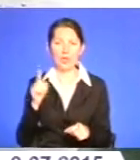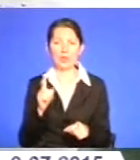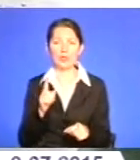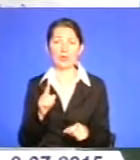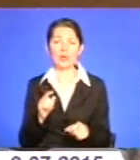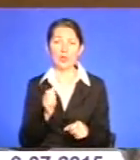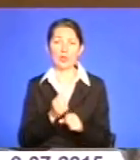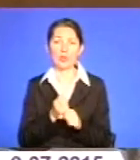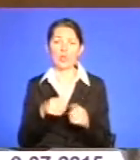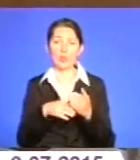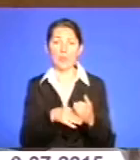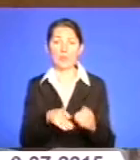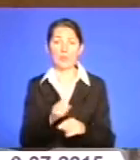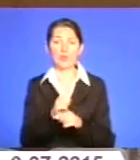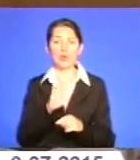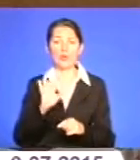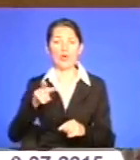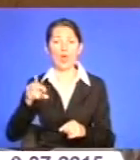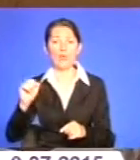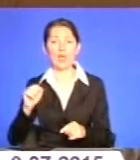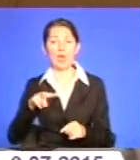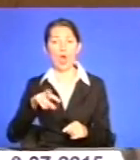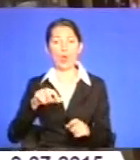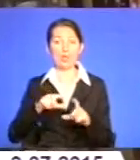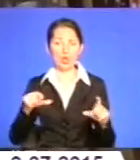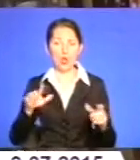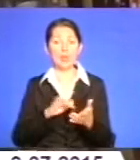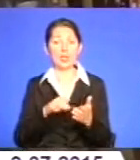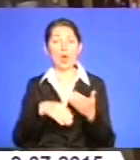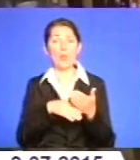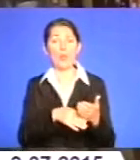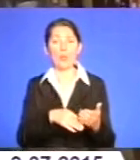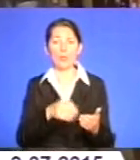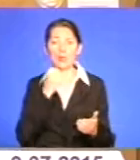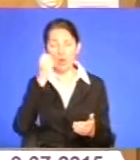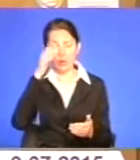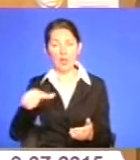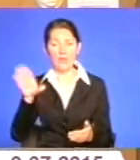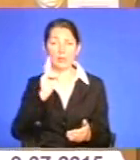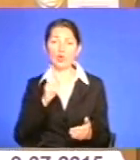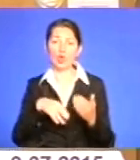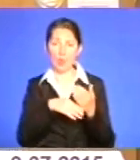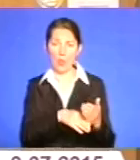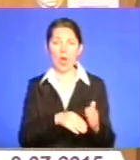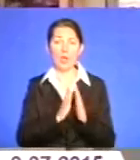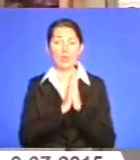допомогли. Тернопільські волонтери логістичного центру подякували усім, хто їм допомагає. а також просять